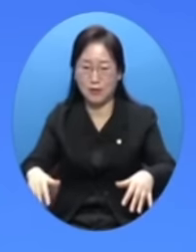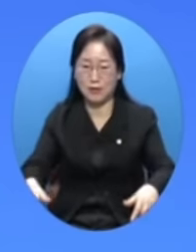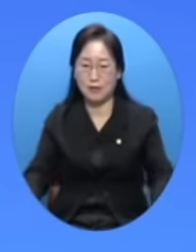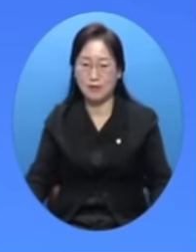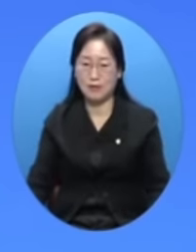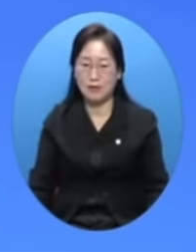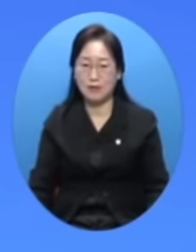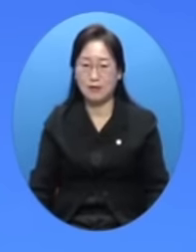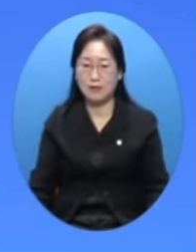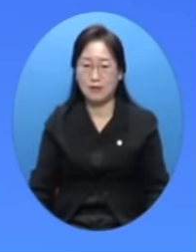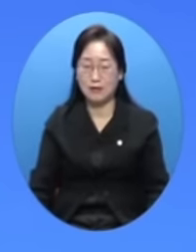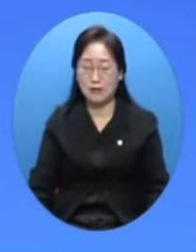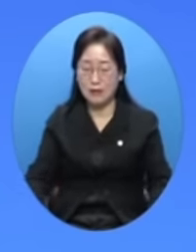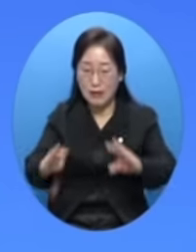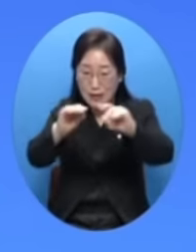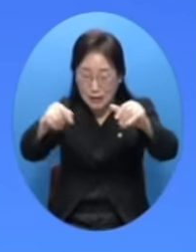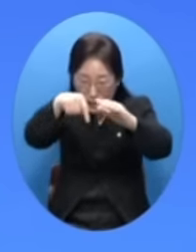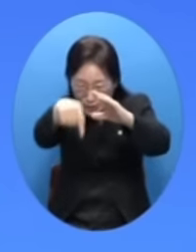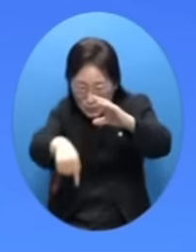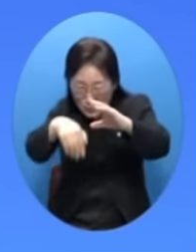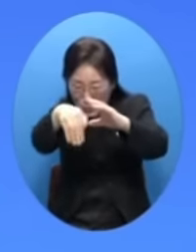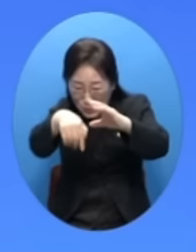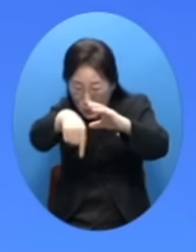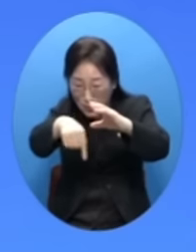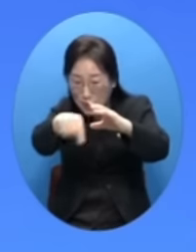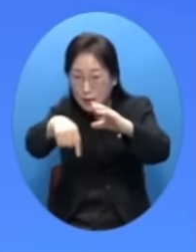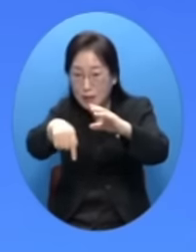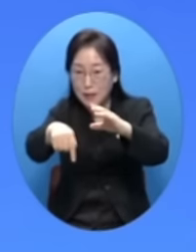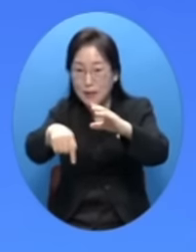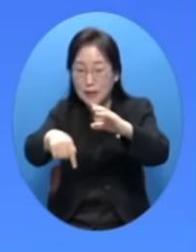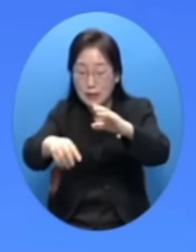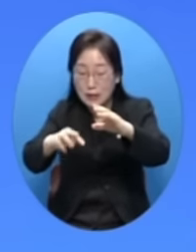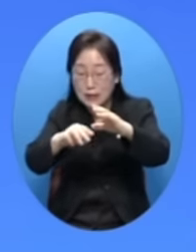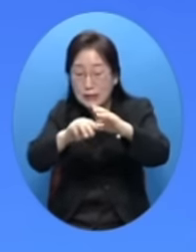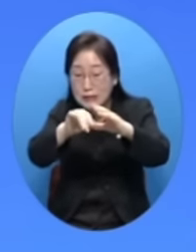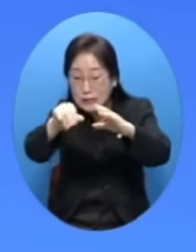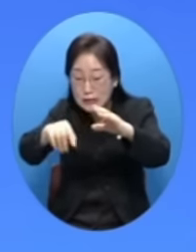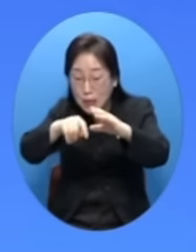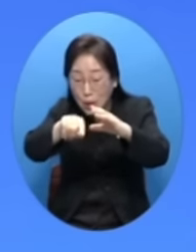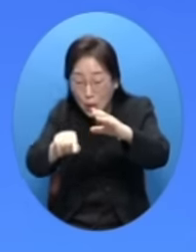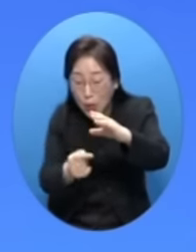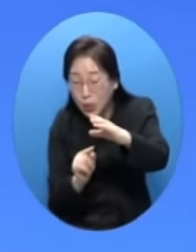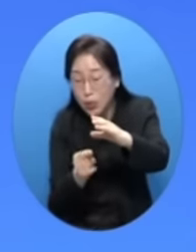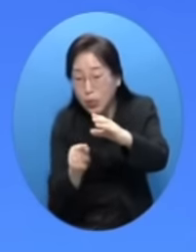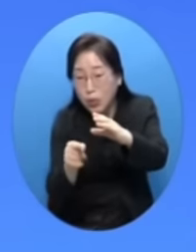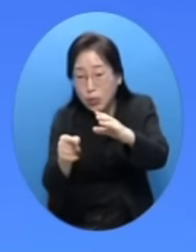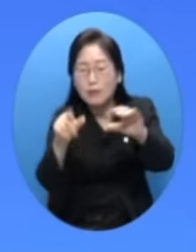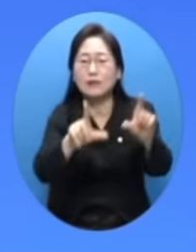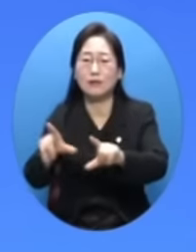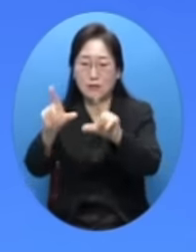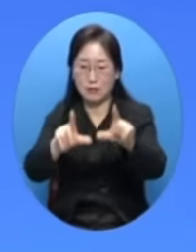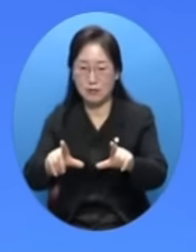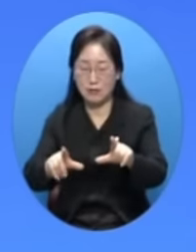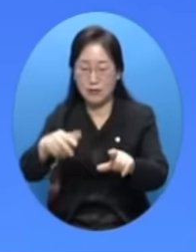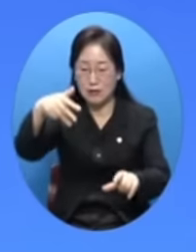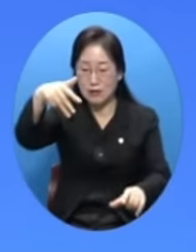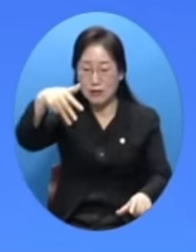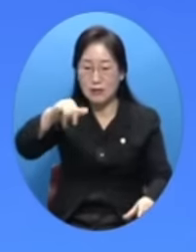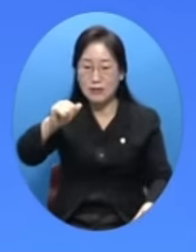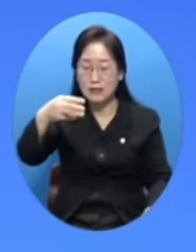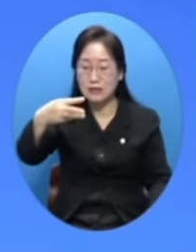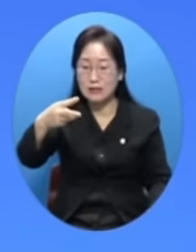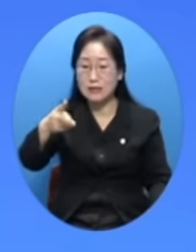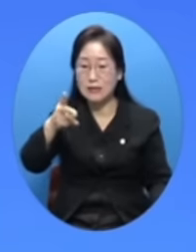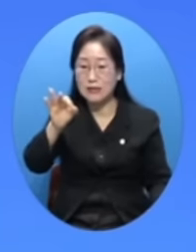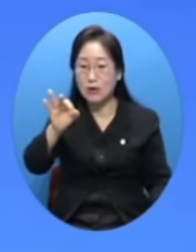존재입니다 땅 속에서 흙을 파며 그에서 삽니다 지렁이는